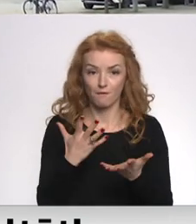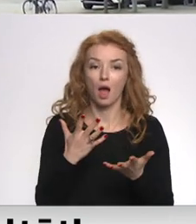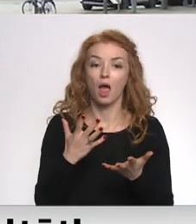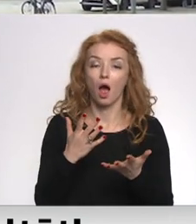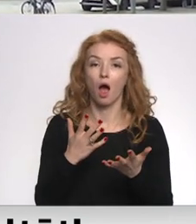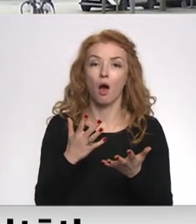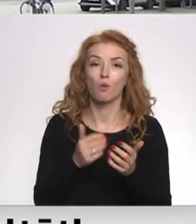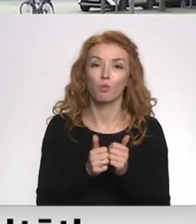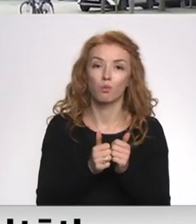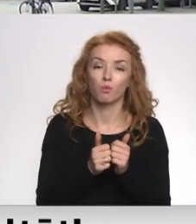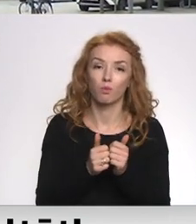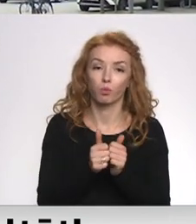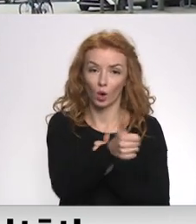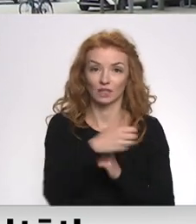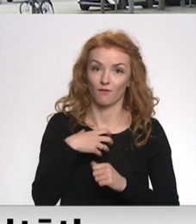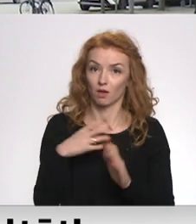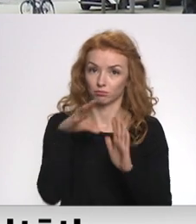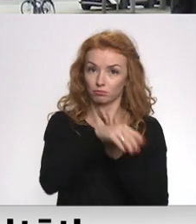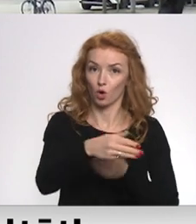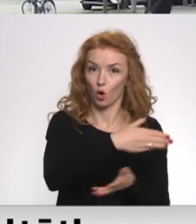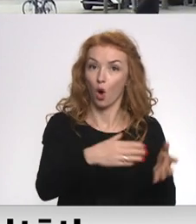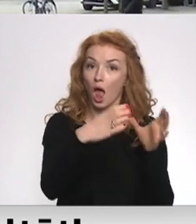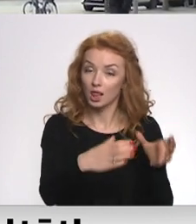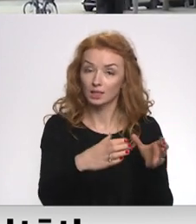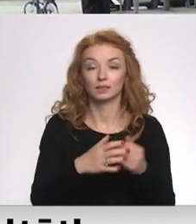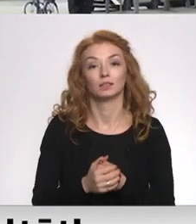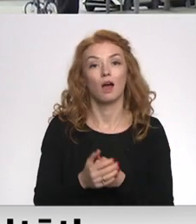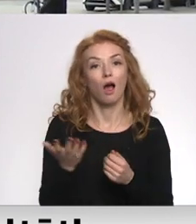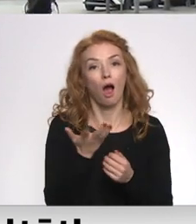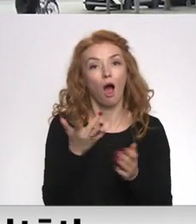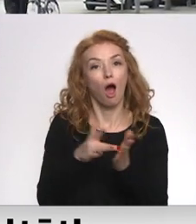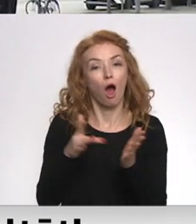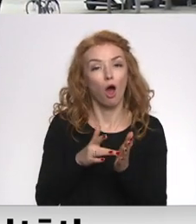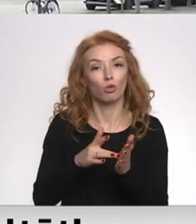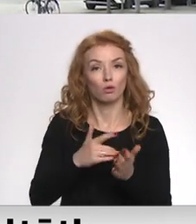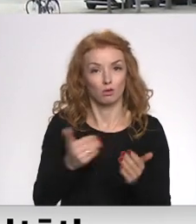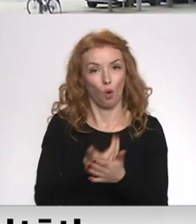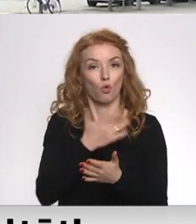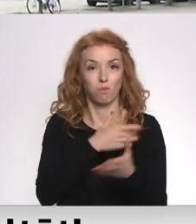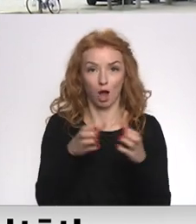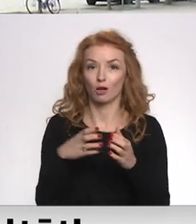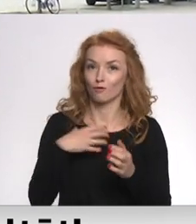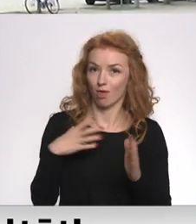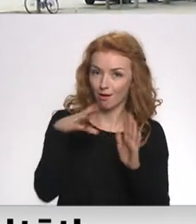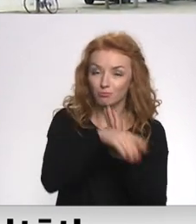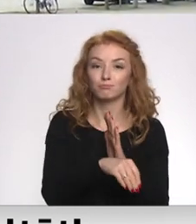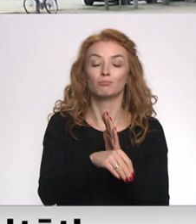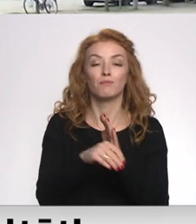Es domāju, ka vajadzētu, ka tad. Un jauni jau tur vajag arī mums, ne? Un kā jums